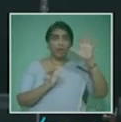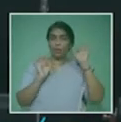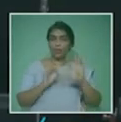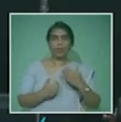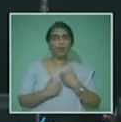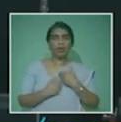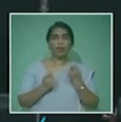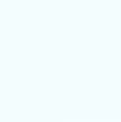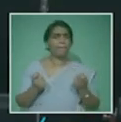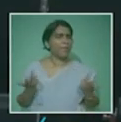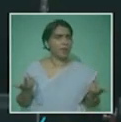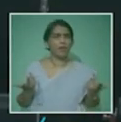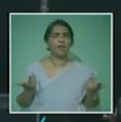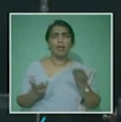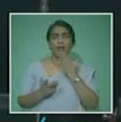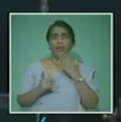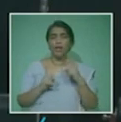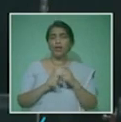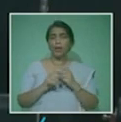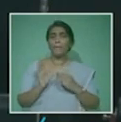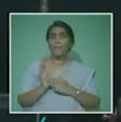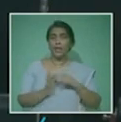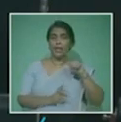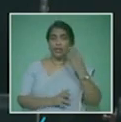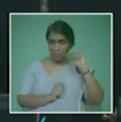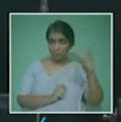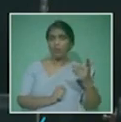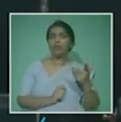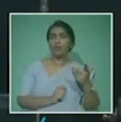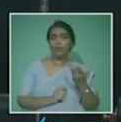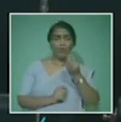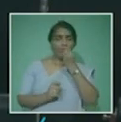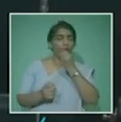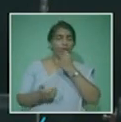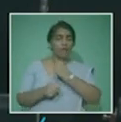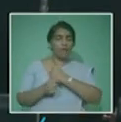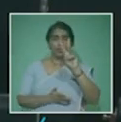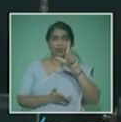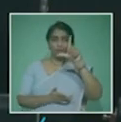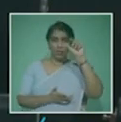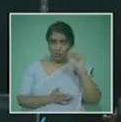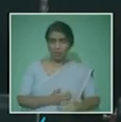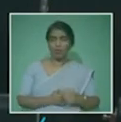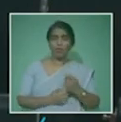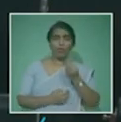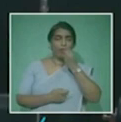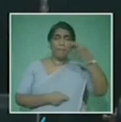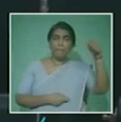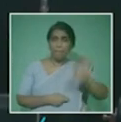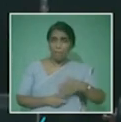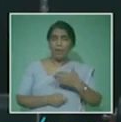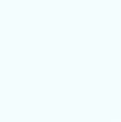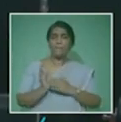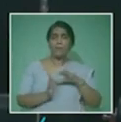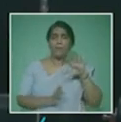ඉන්න සල්ලි නෑ ගෙවන්න ඇමරිකානු ඩොලර් මිලියන 203ක් ගෙවන්න තියෙනවා භාණ්ඩාගාරයේ තියෙන 37000යි අත්‍යවශ්‍ය භාණ්ඩ ගැනීම සඳහා